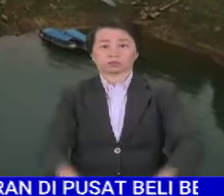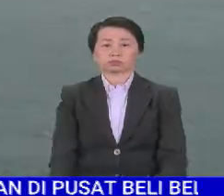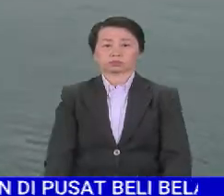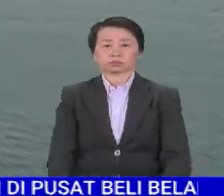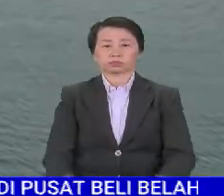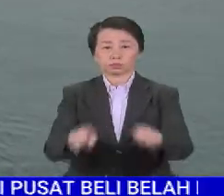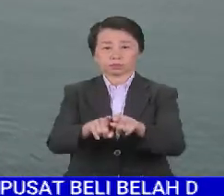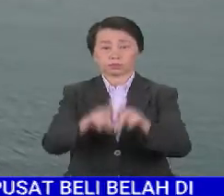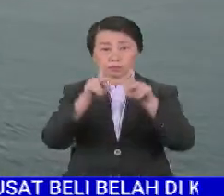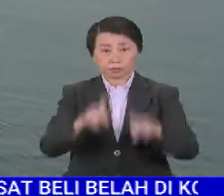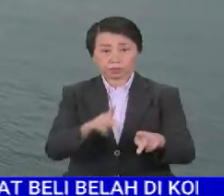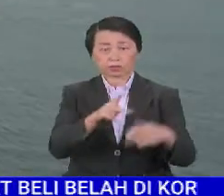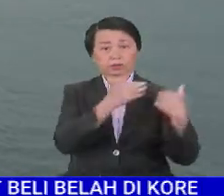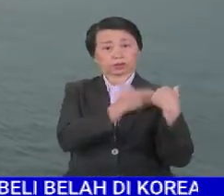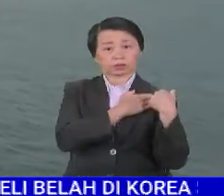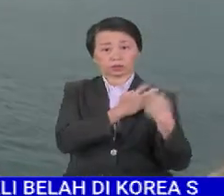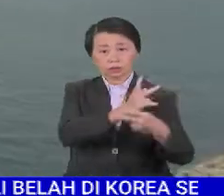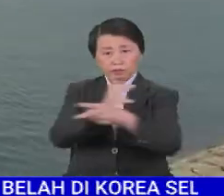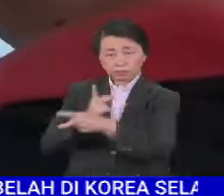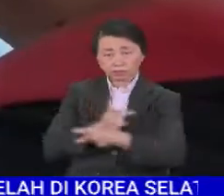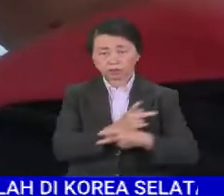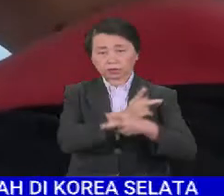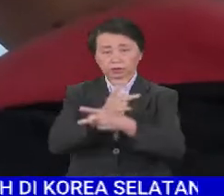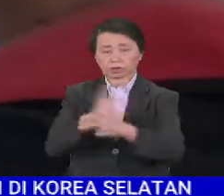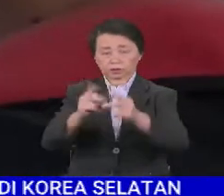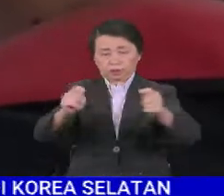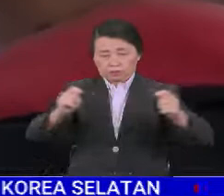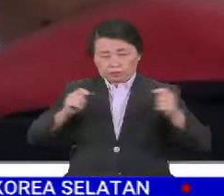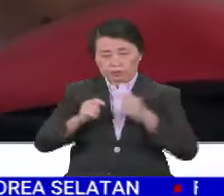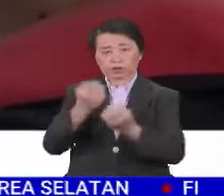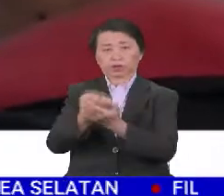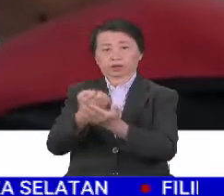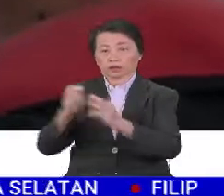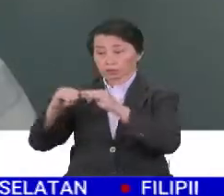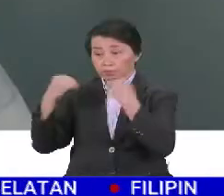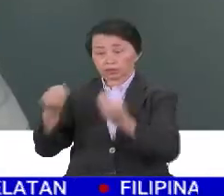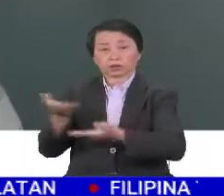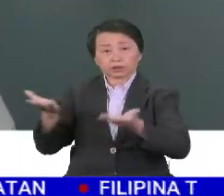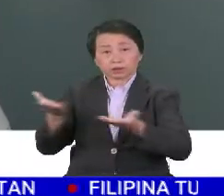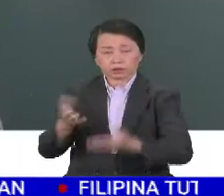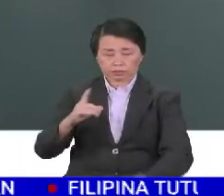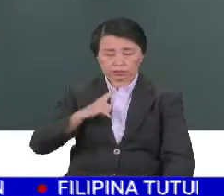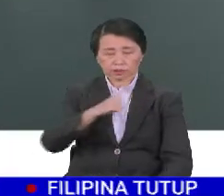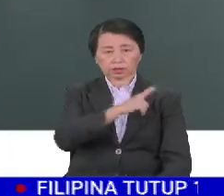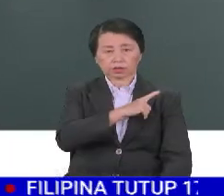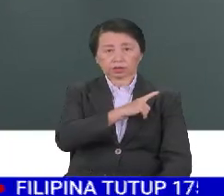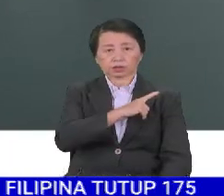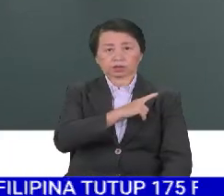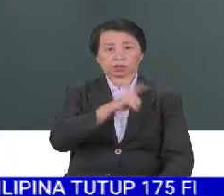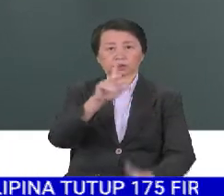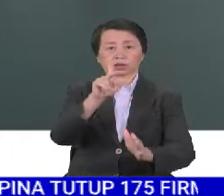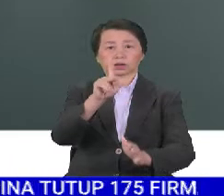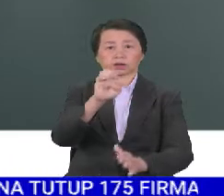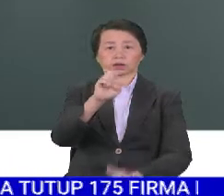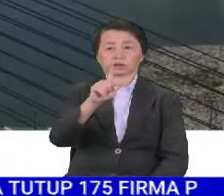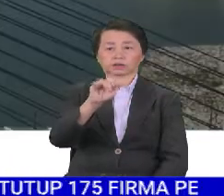selaku pihak bertanggung jawab menjaga kelestarian Tasik dan ekonomi masyarakat setempat lembaga kemajuan Terengganu Tengah ke